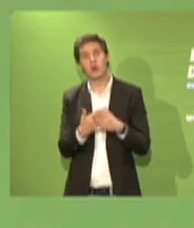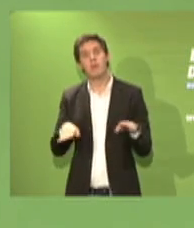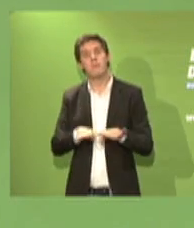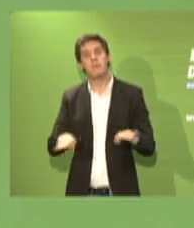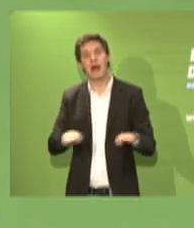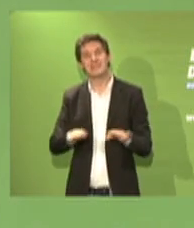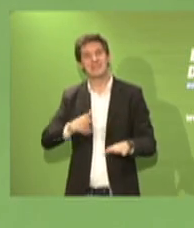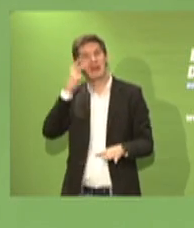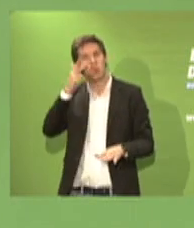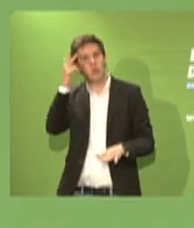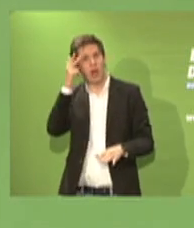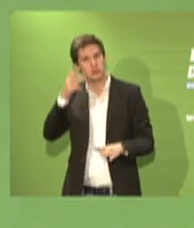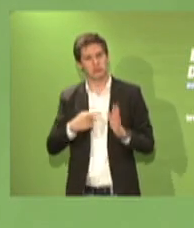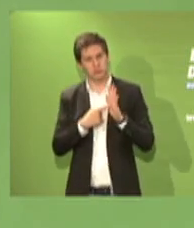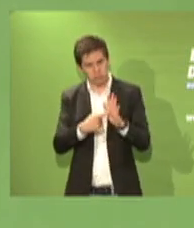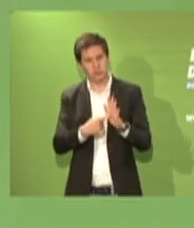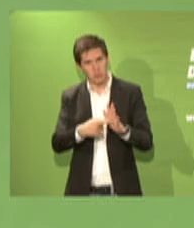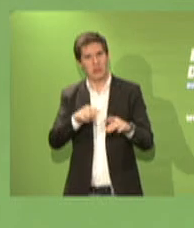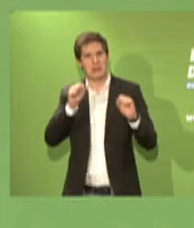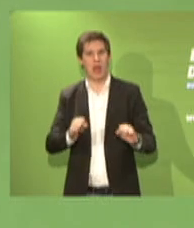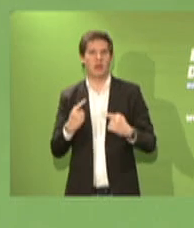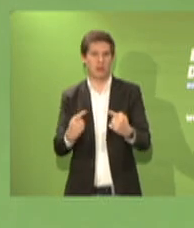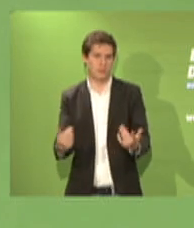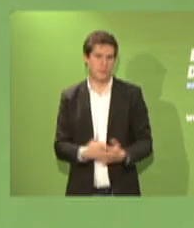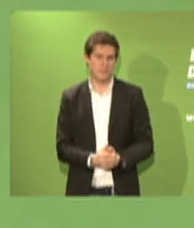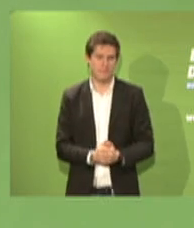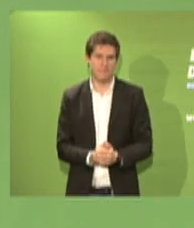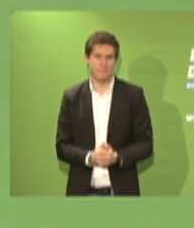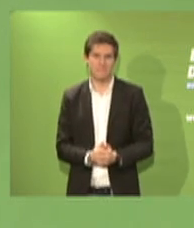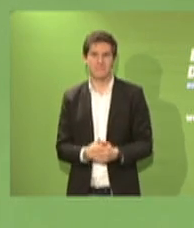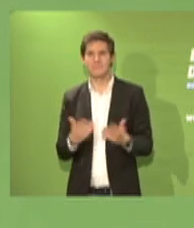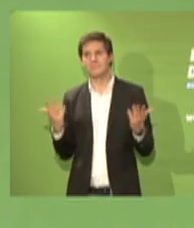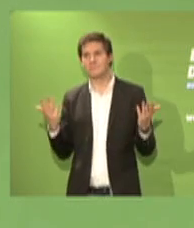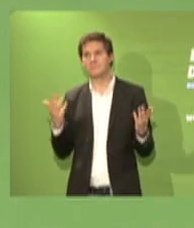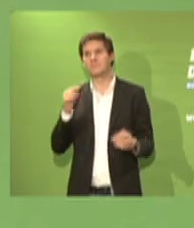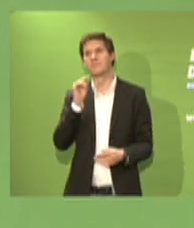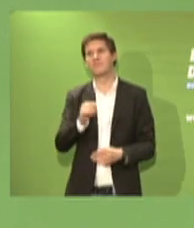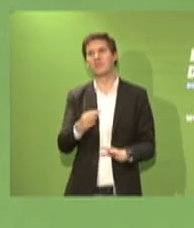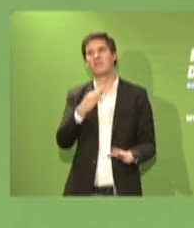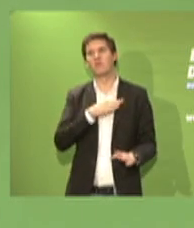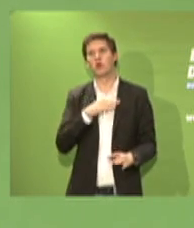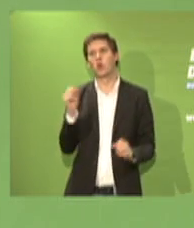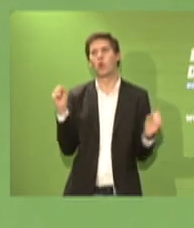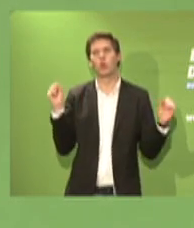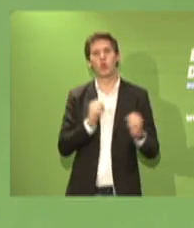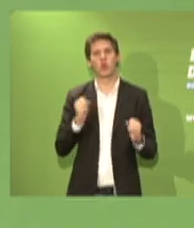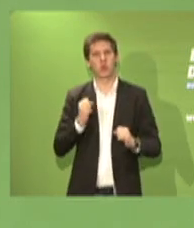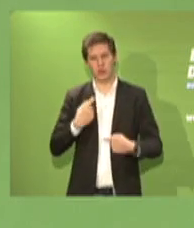basisdemokratische Positionsfindung erfolgen kann. Die bedenkliche und rasante Entwicklung in der Milchproduktion